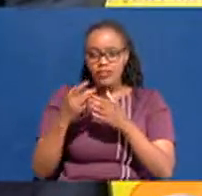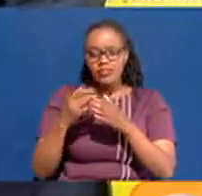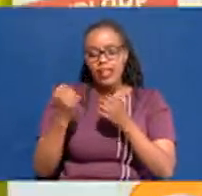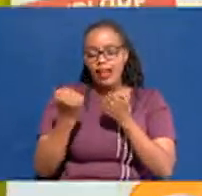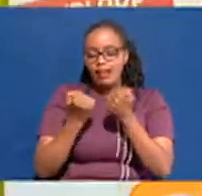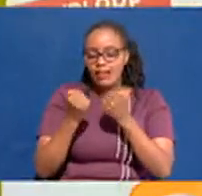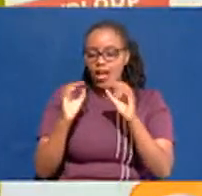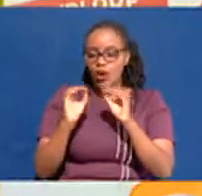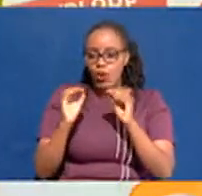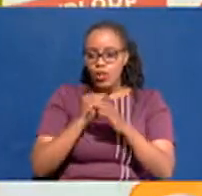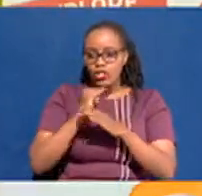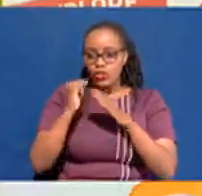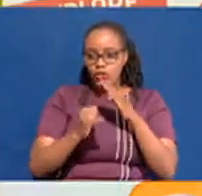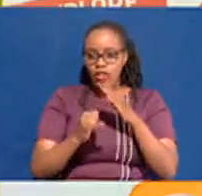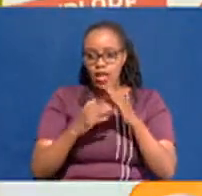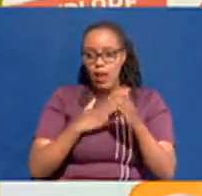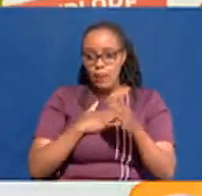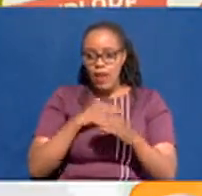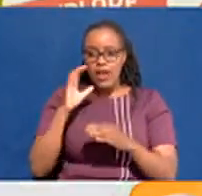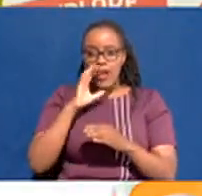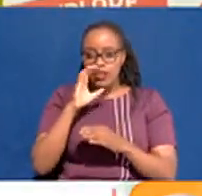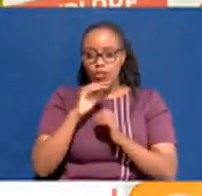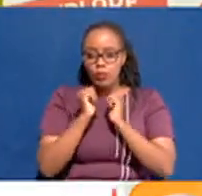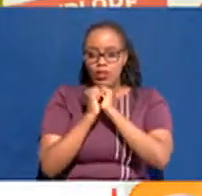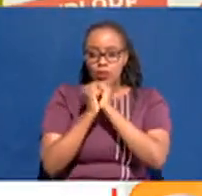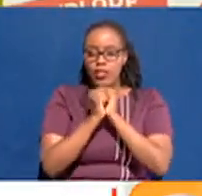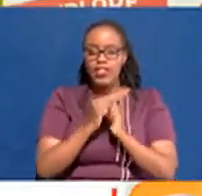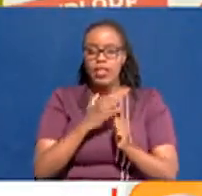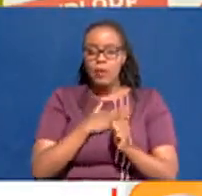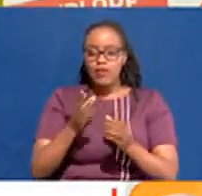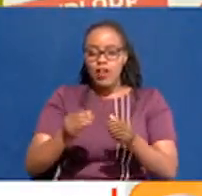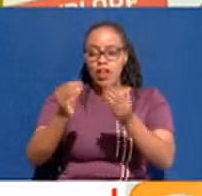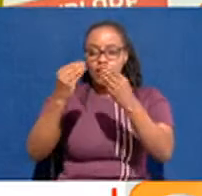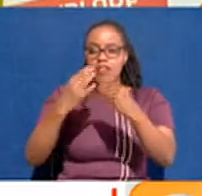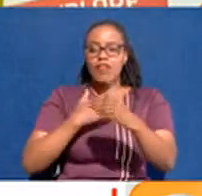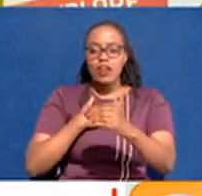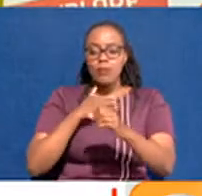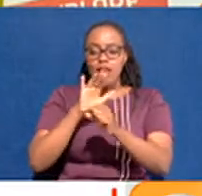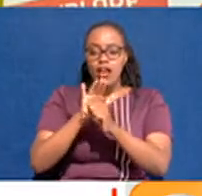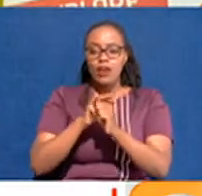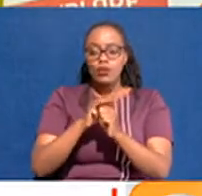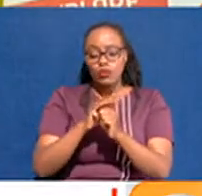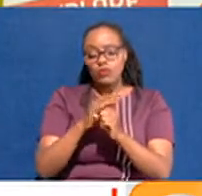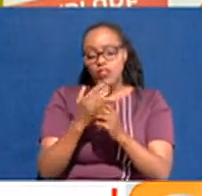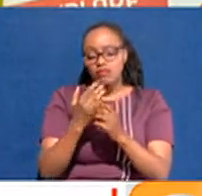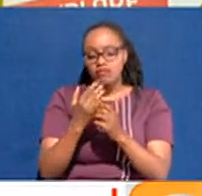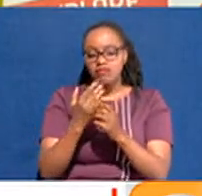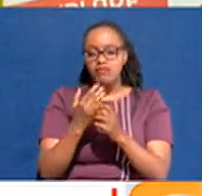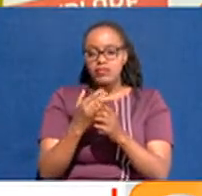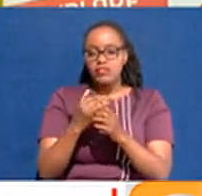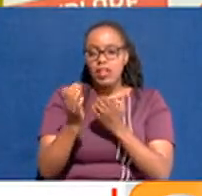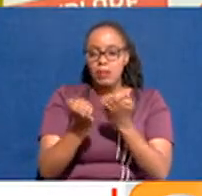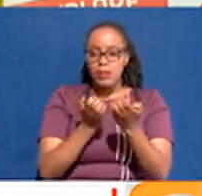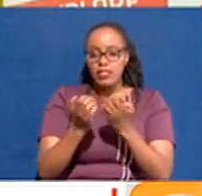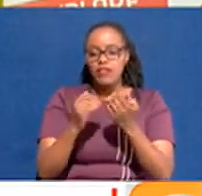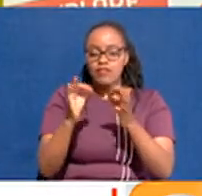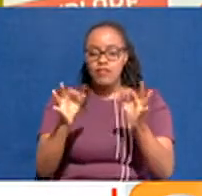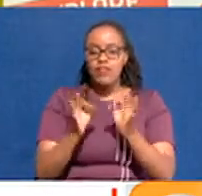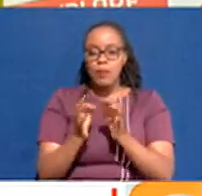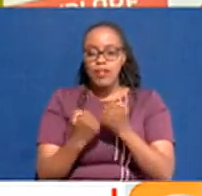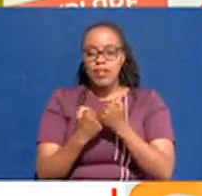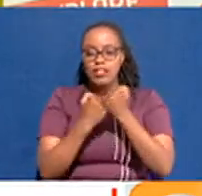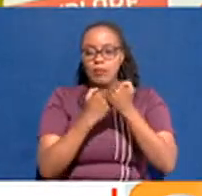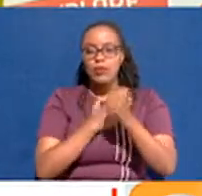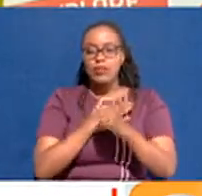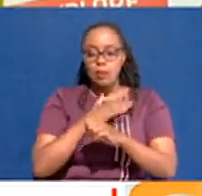magari. Customers wangu wamekuwa na mimi, wamenipea biashara, familia imenishikilia sana.